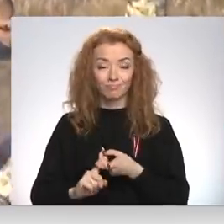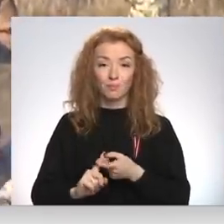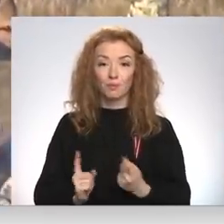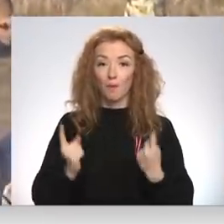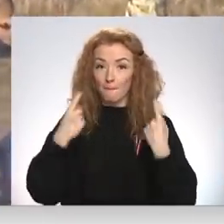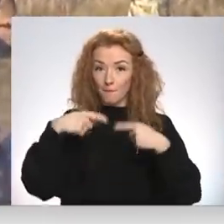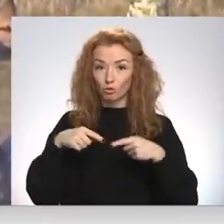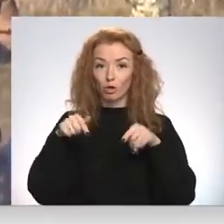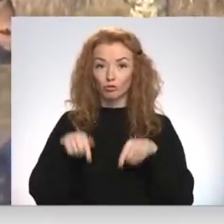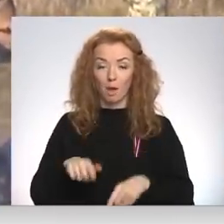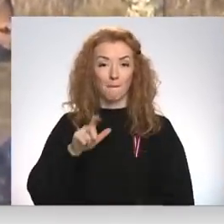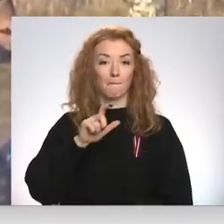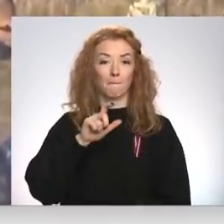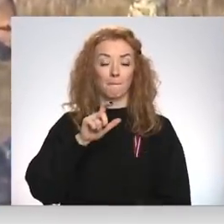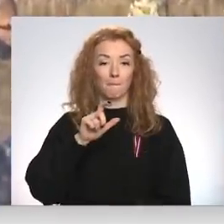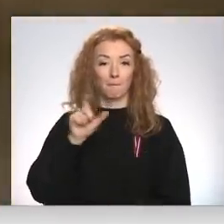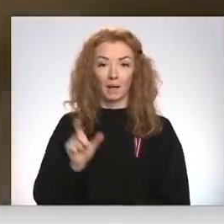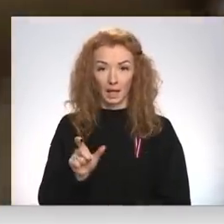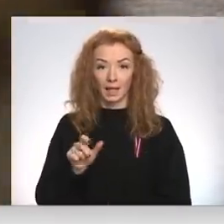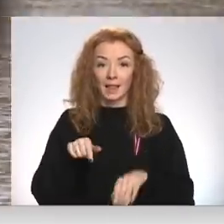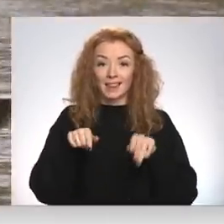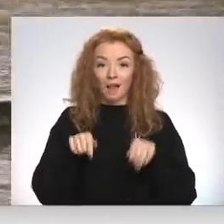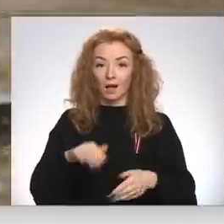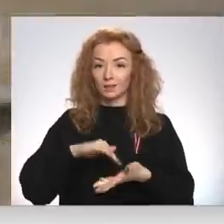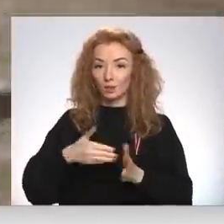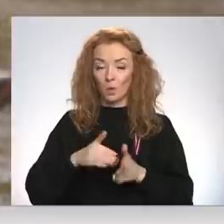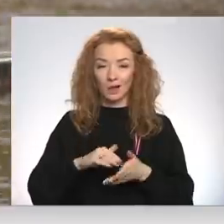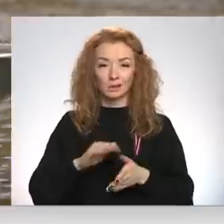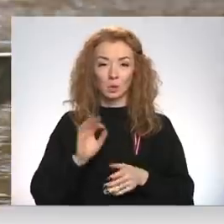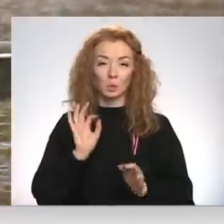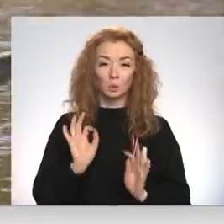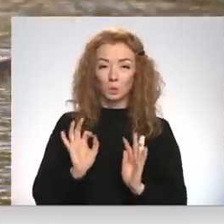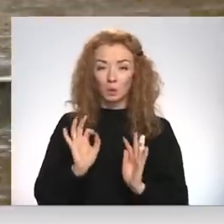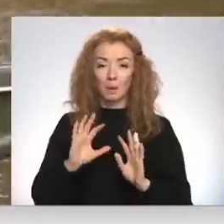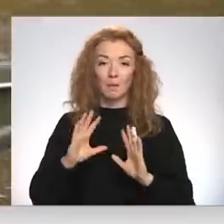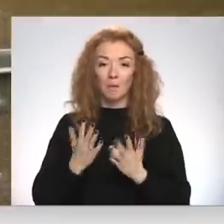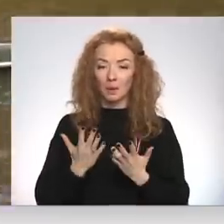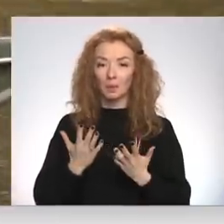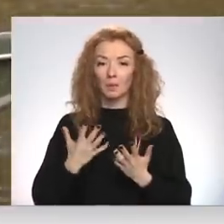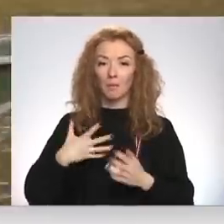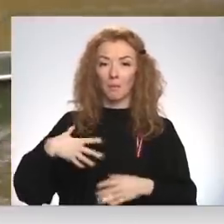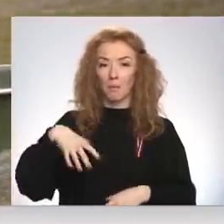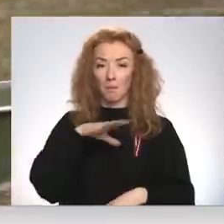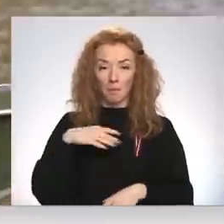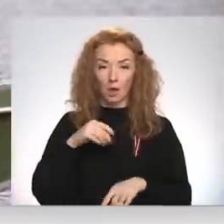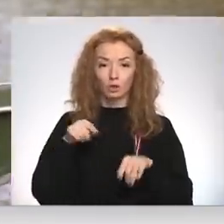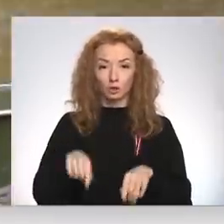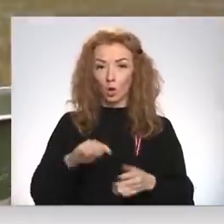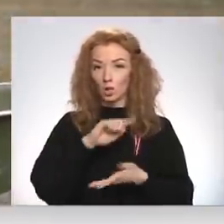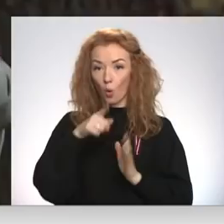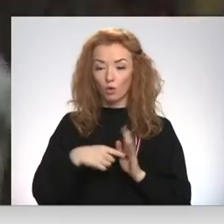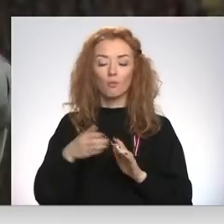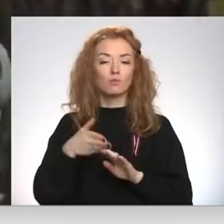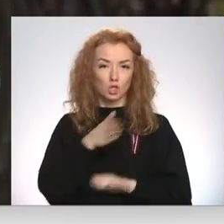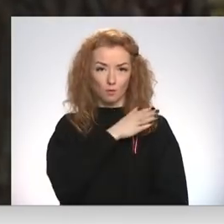Pašlaik šai mirklī, es domāju, ka tā situācija vēl tāda nav, bet mēs šo jautājumu esam jau